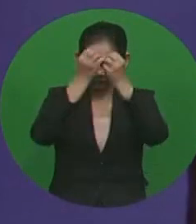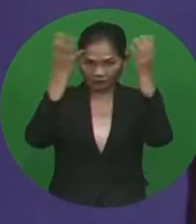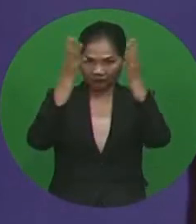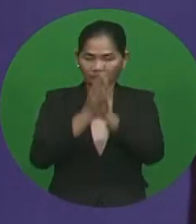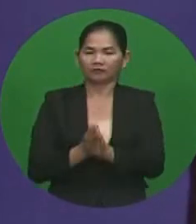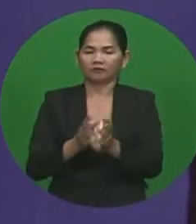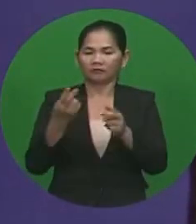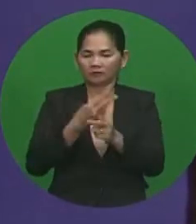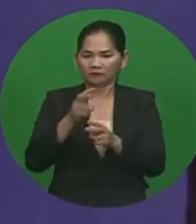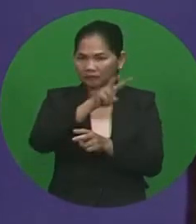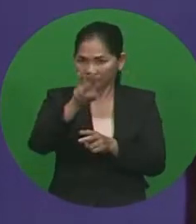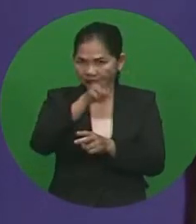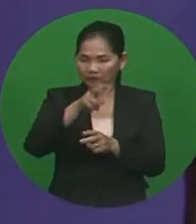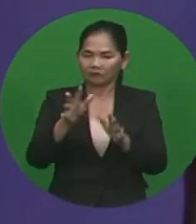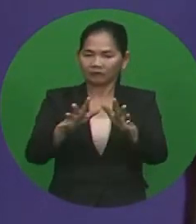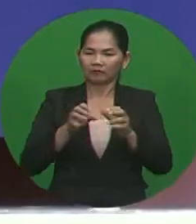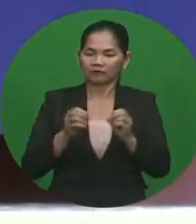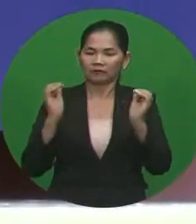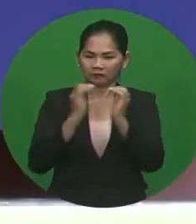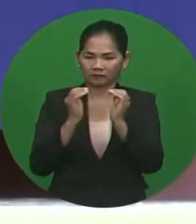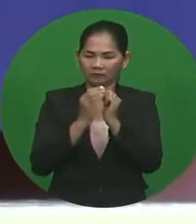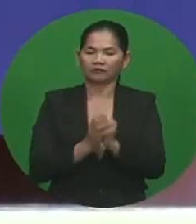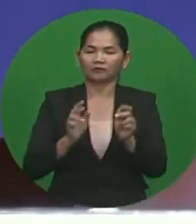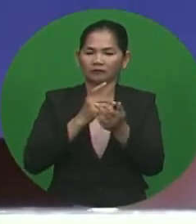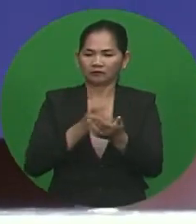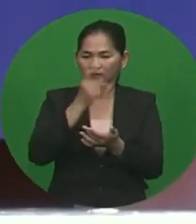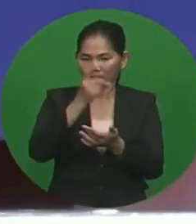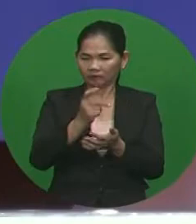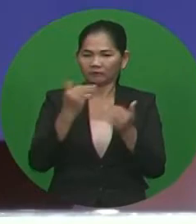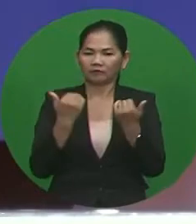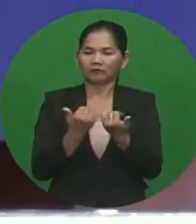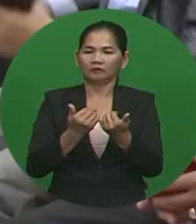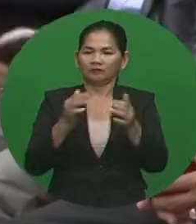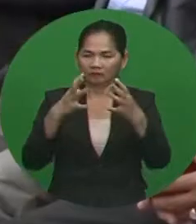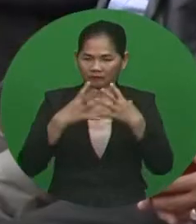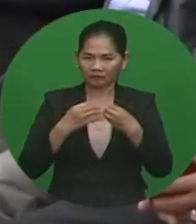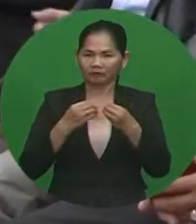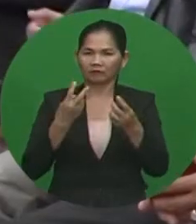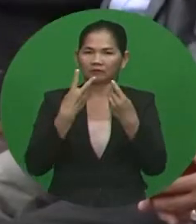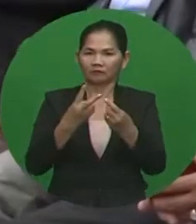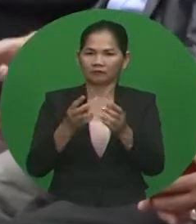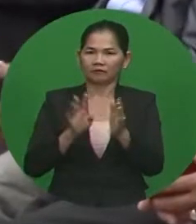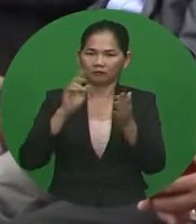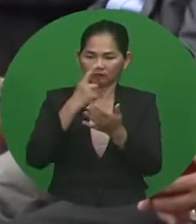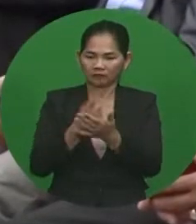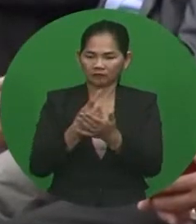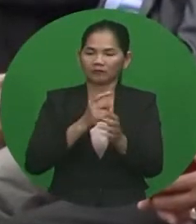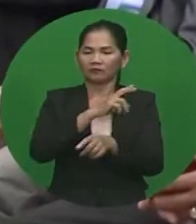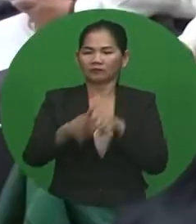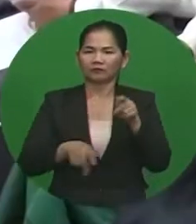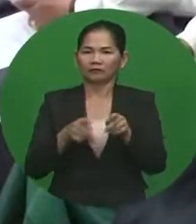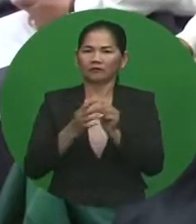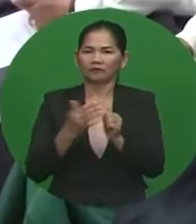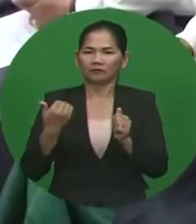សម្រាប់អភិបាលកិច្ចប្រកបដោយតម្លាភាពនិងគណនេយ្យភាពហើយជាតម្រូវការជាមុនសម្រាប់ការចូលរួមរបស់សាធារណជន